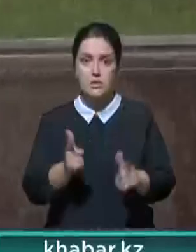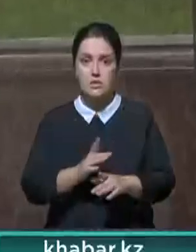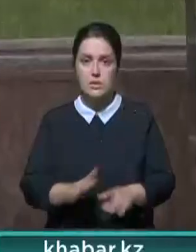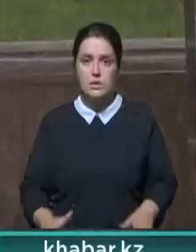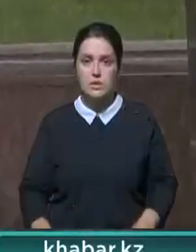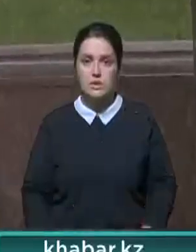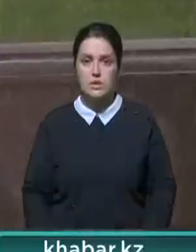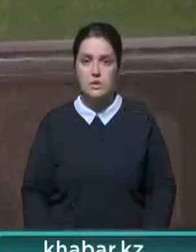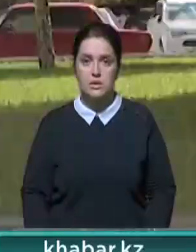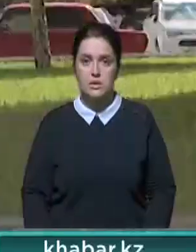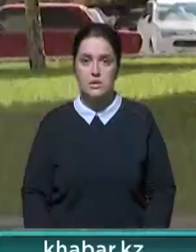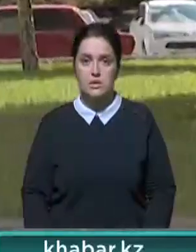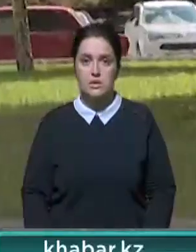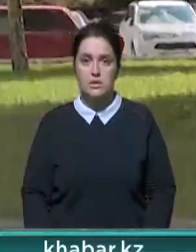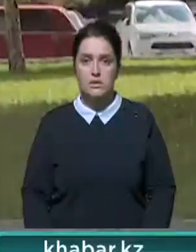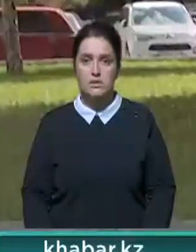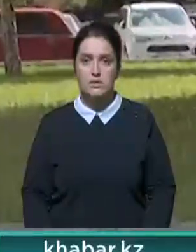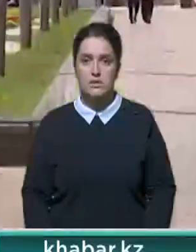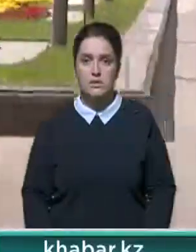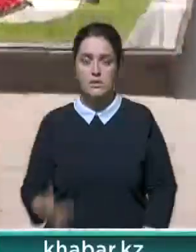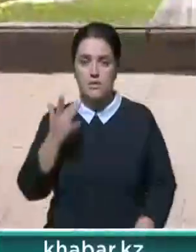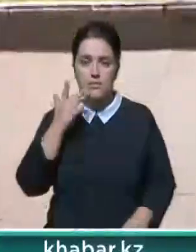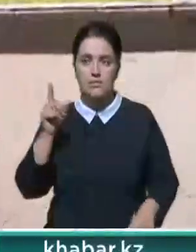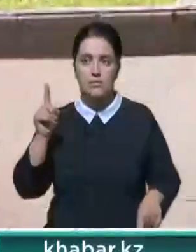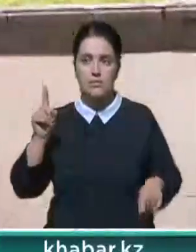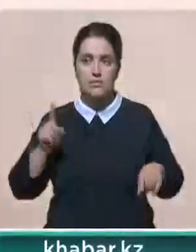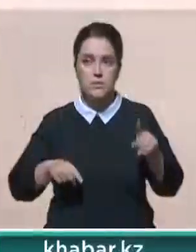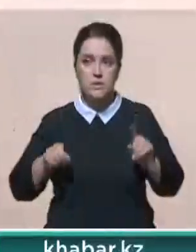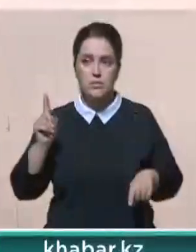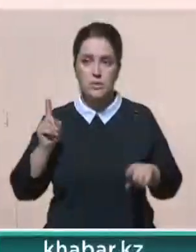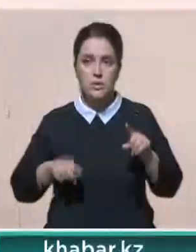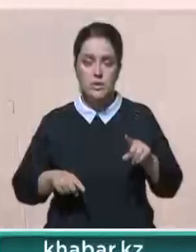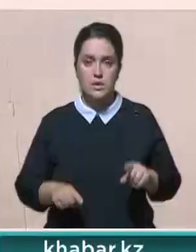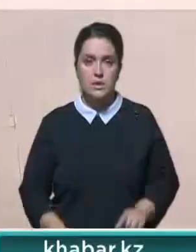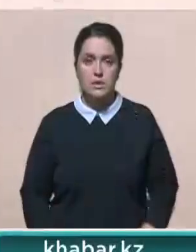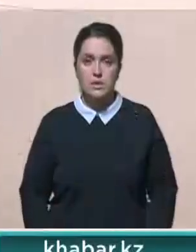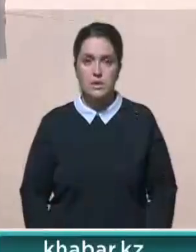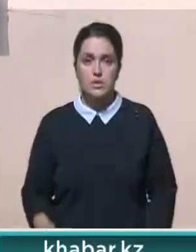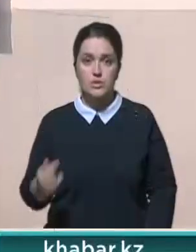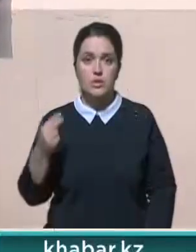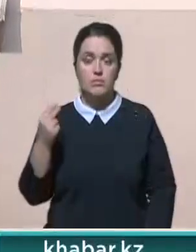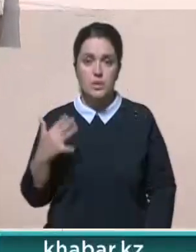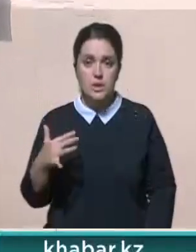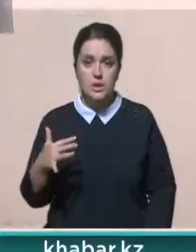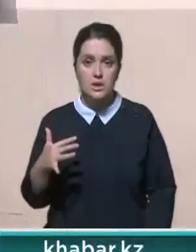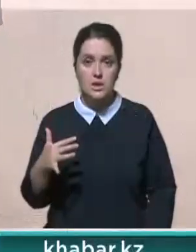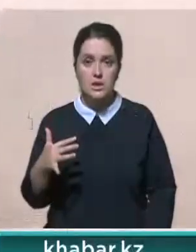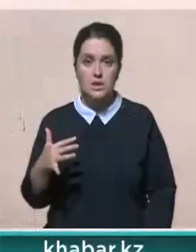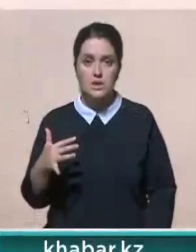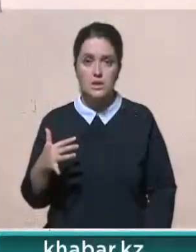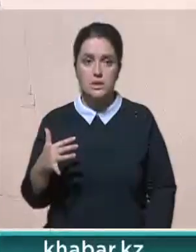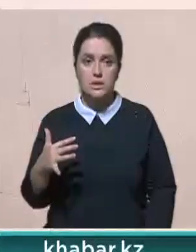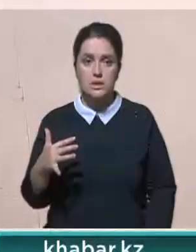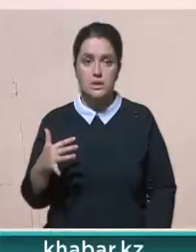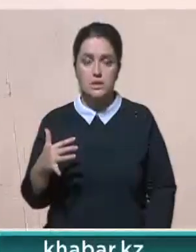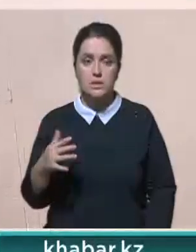Почему? Очень плохой интернет, постоянный перебой. Нет, если честно. Он сейчас подорожал очень сильно, во-первых, и вообще